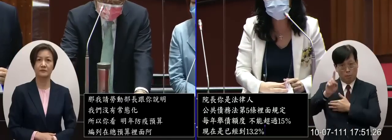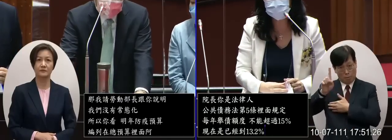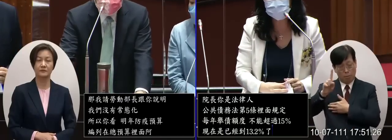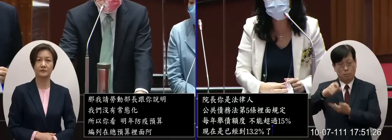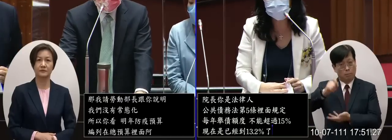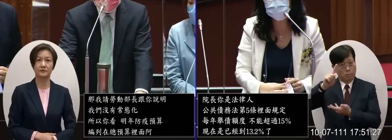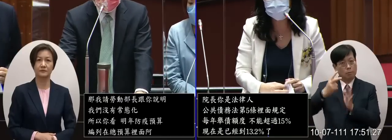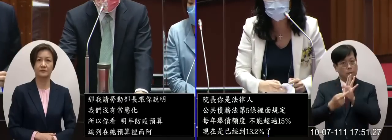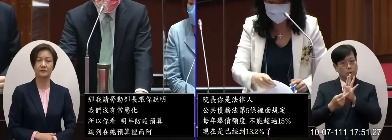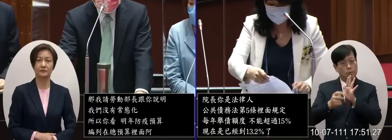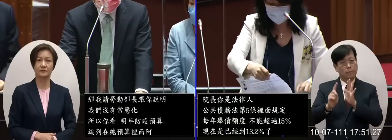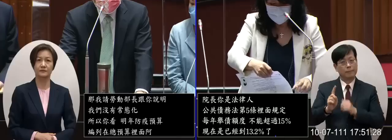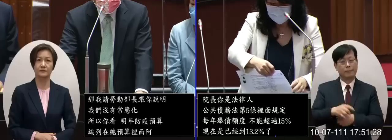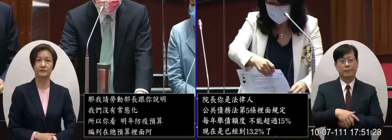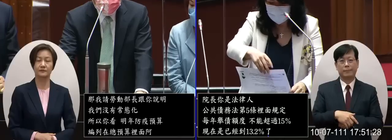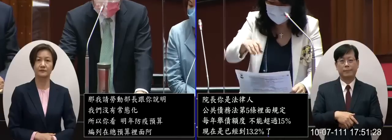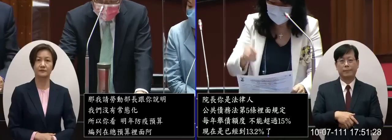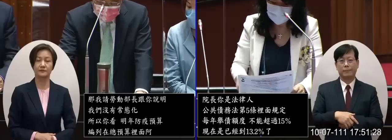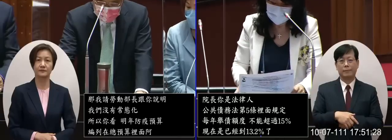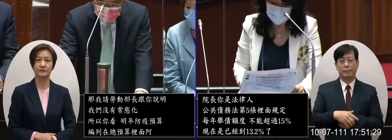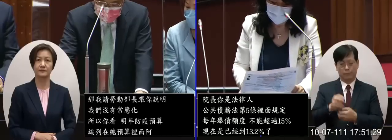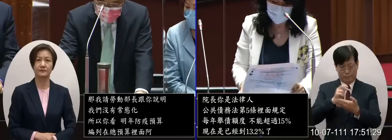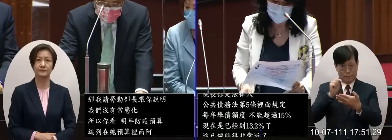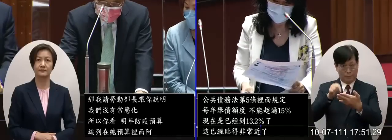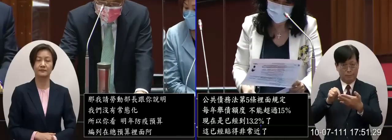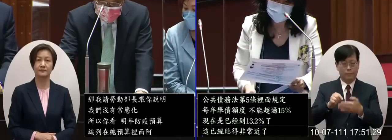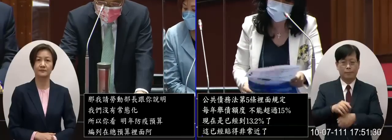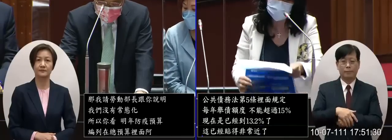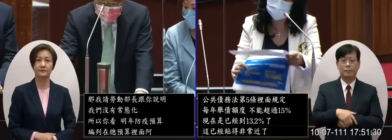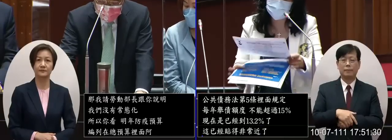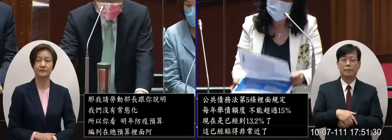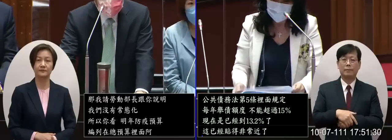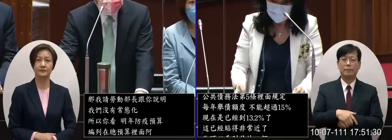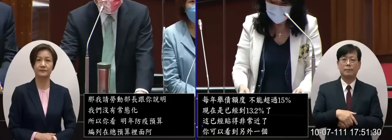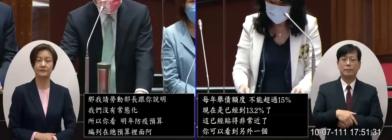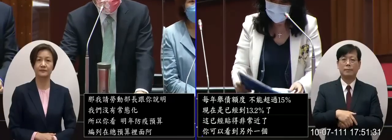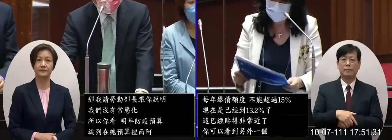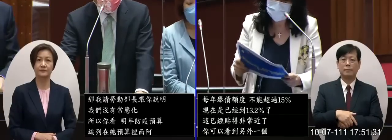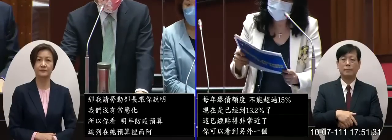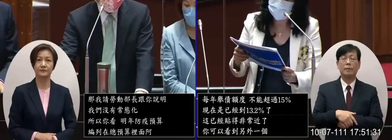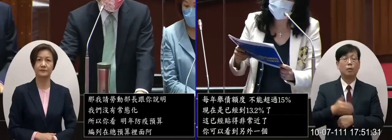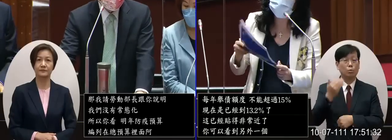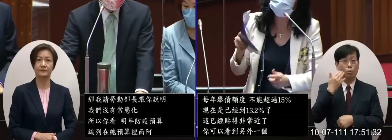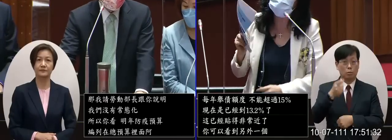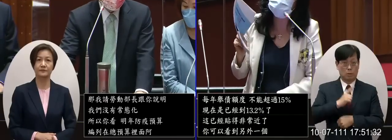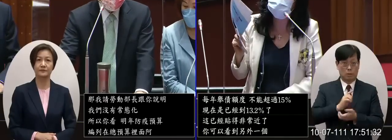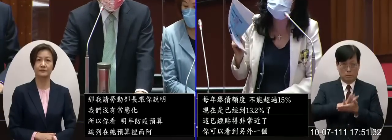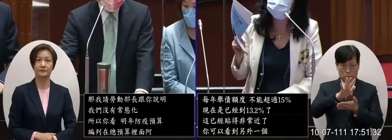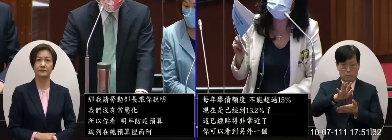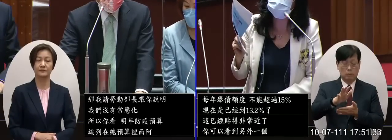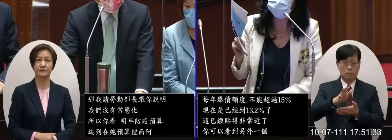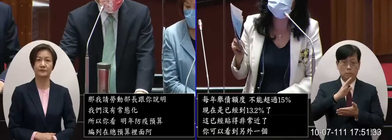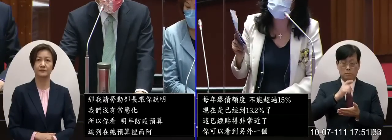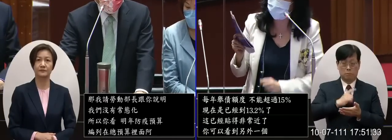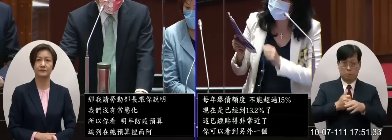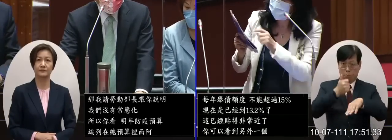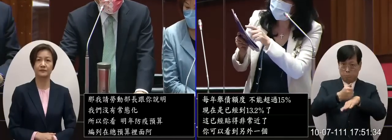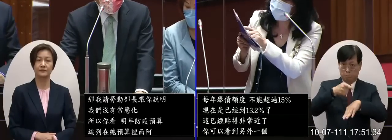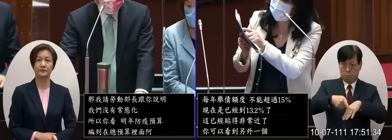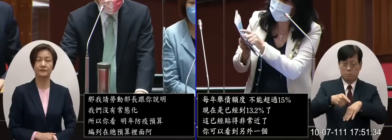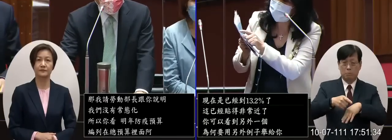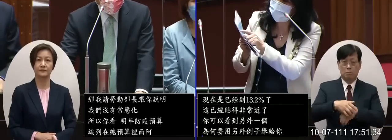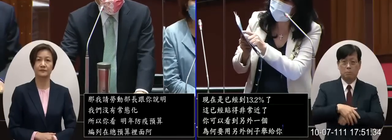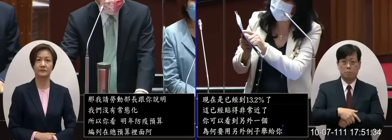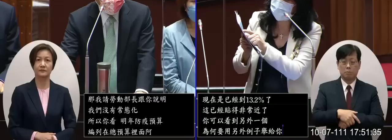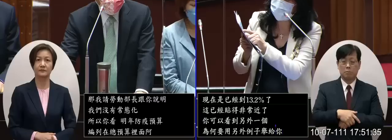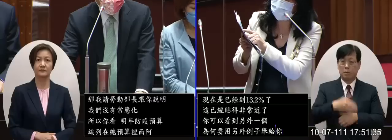我为什么要用另外一个例子举给你呢？你来看一下哈，你来看一下，就是说。对于这个你未来哈执政的部分哈，